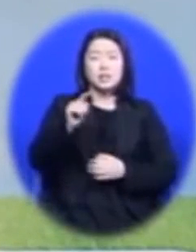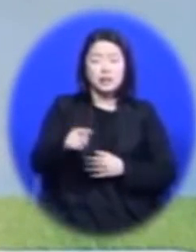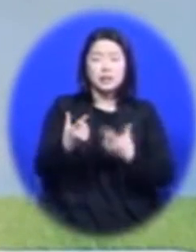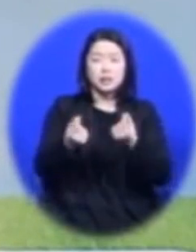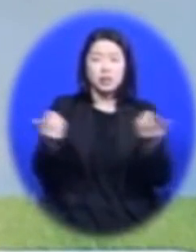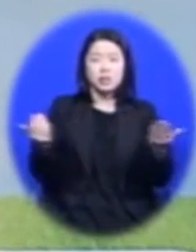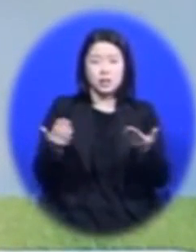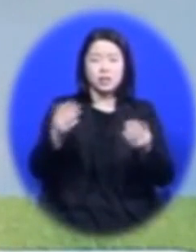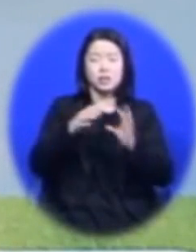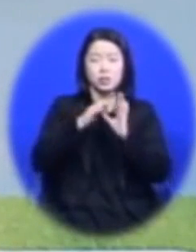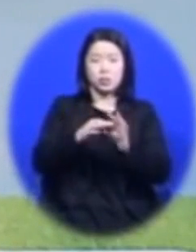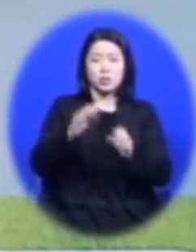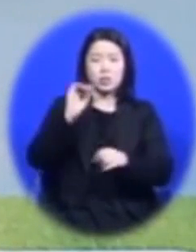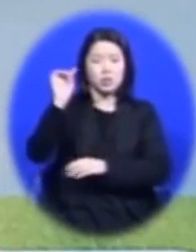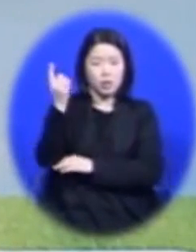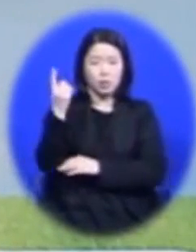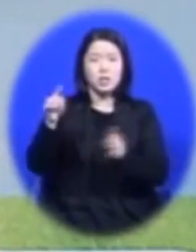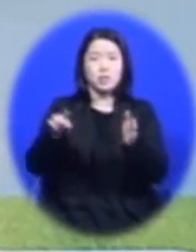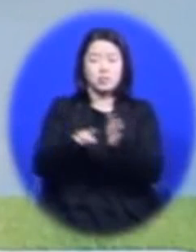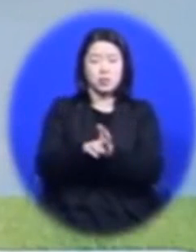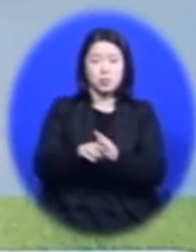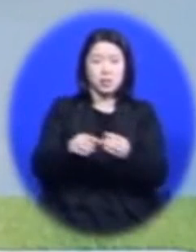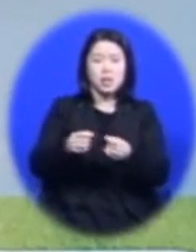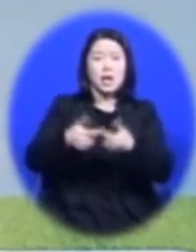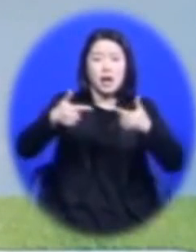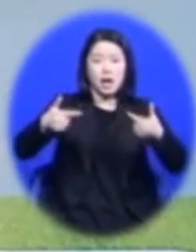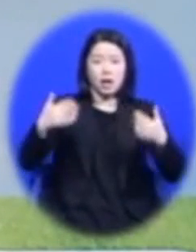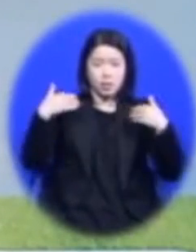일을 통해서 다윗의 믿음이 자란 거예요.